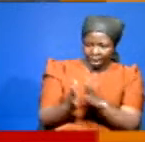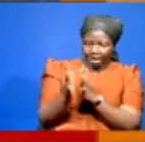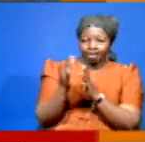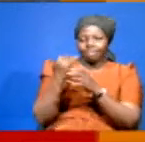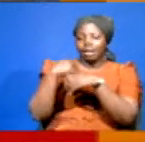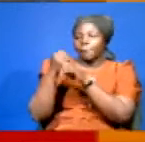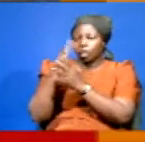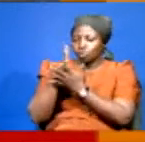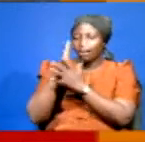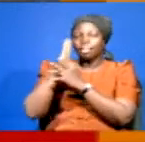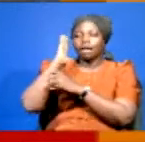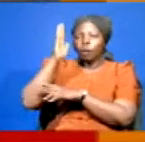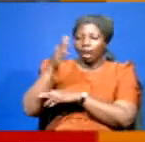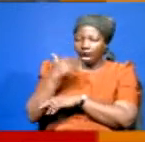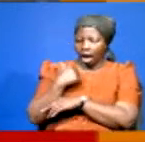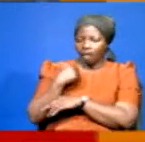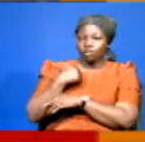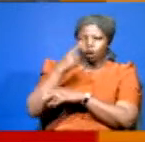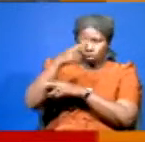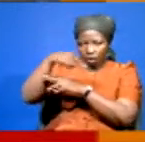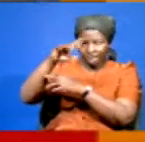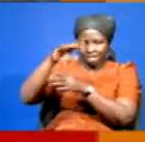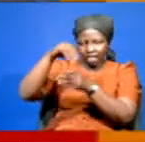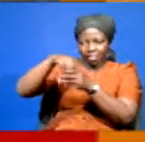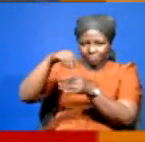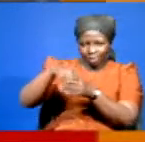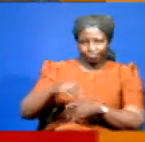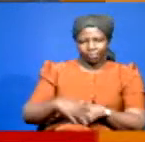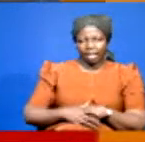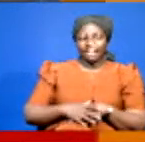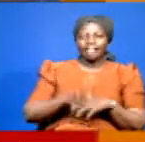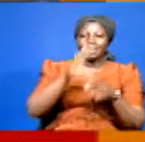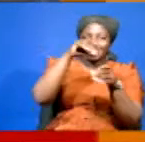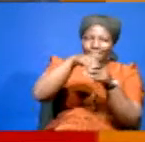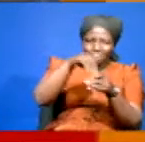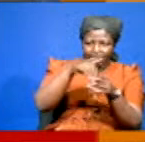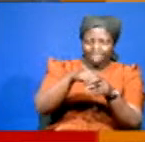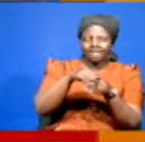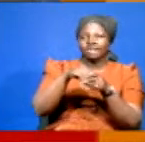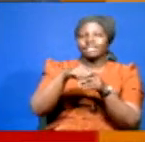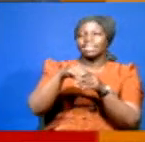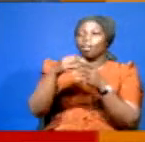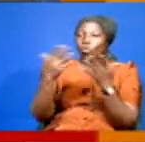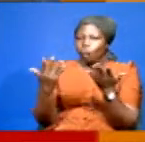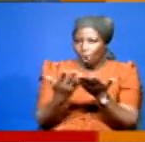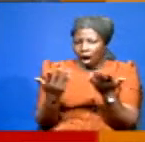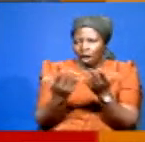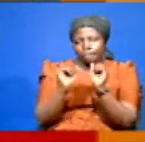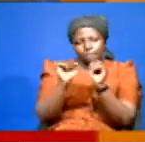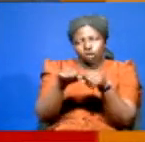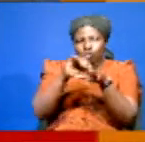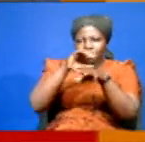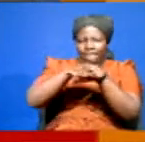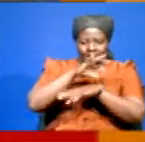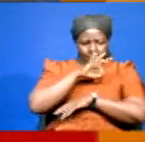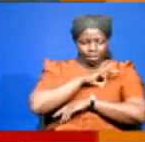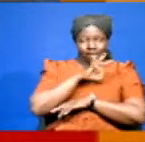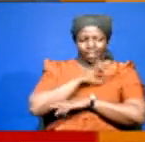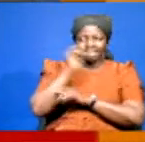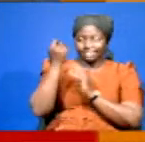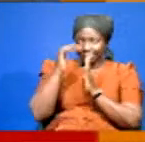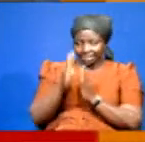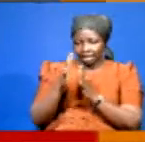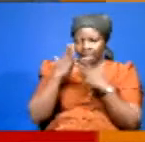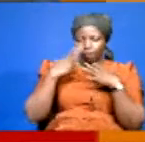ambavyo vinastahili. Wekeza pesa mahali ambapo itazalisha na kuhakikisha ya kwamba Wakenya wanafaidika. Sio